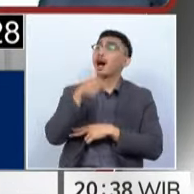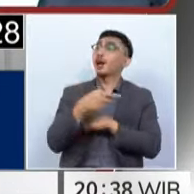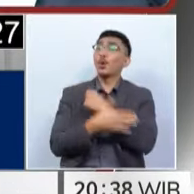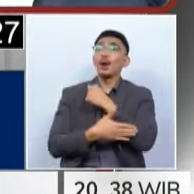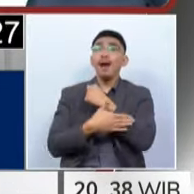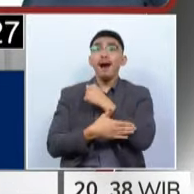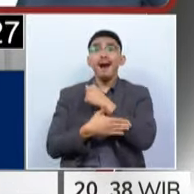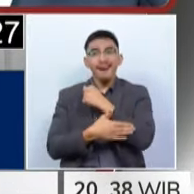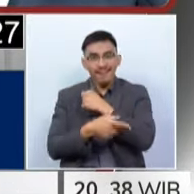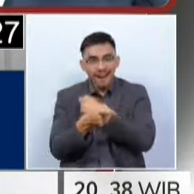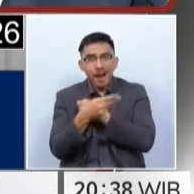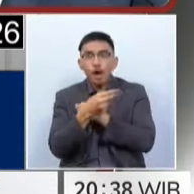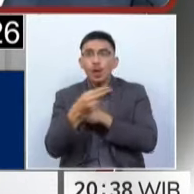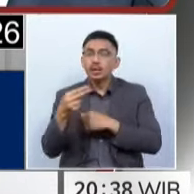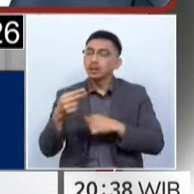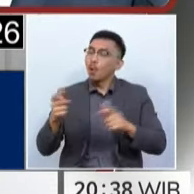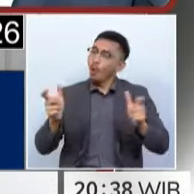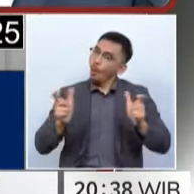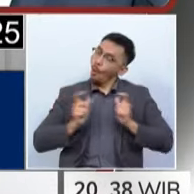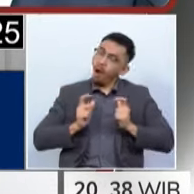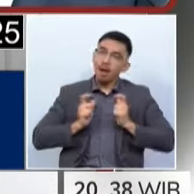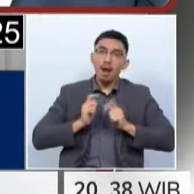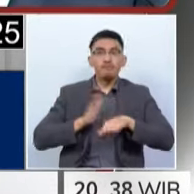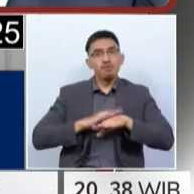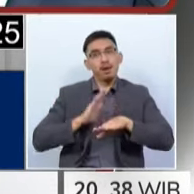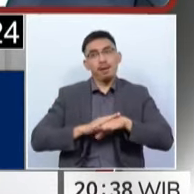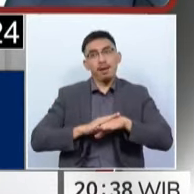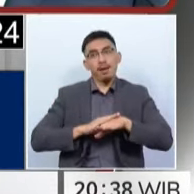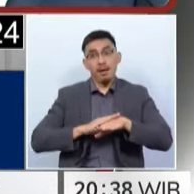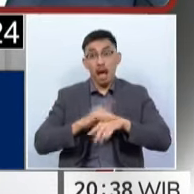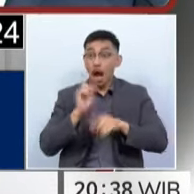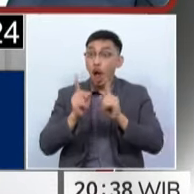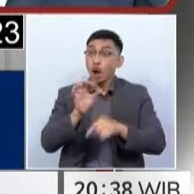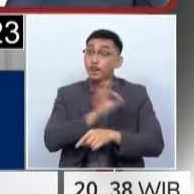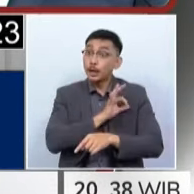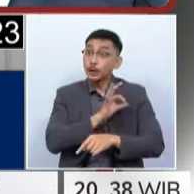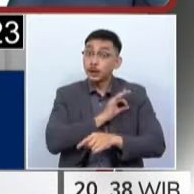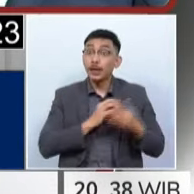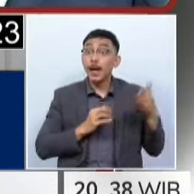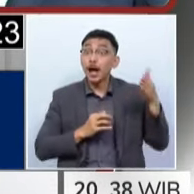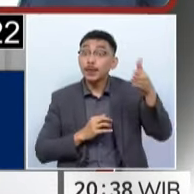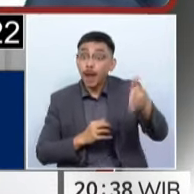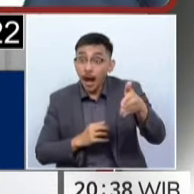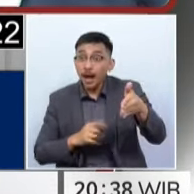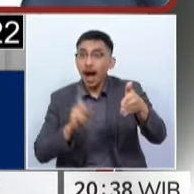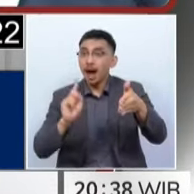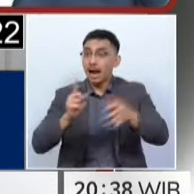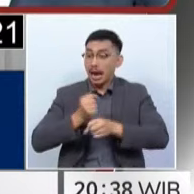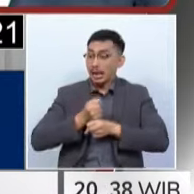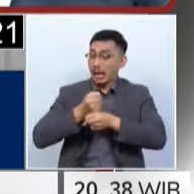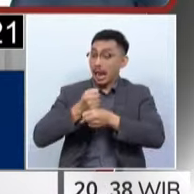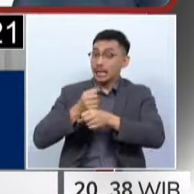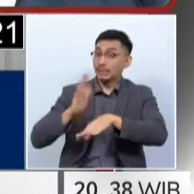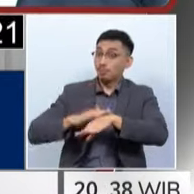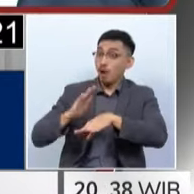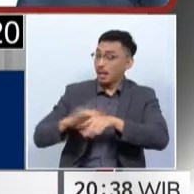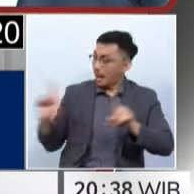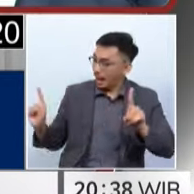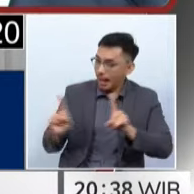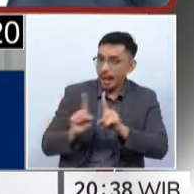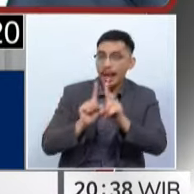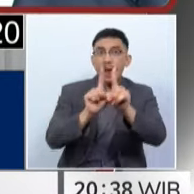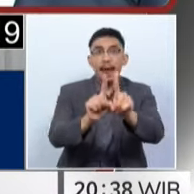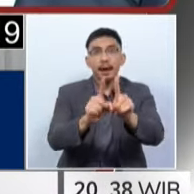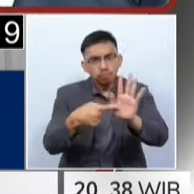budayanya karena setiap presidennya datang dia membawa delegasi kebudayaan ditunjukkan di sana bukan datang rapat